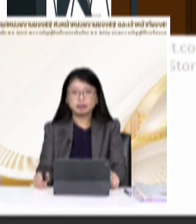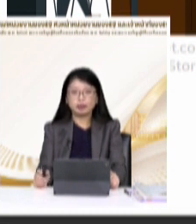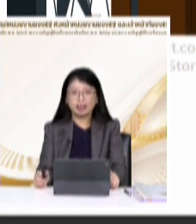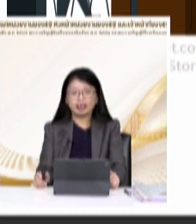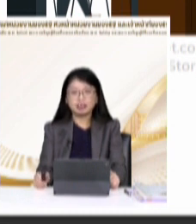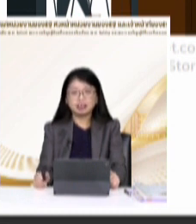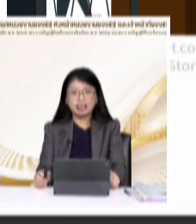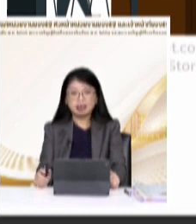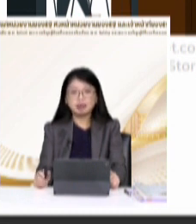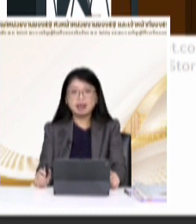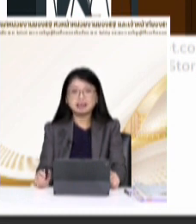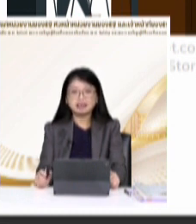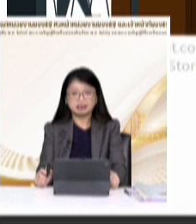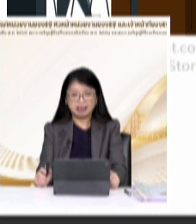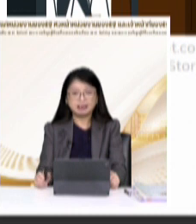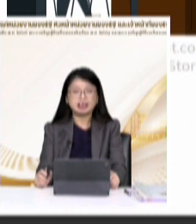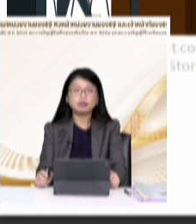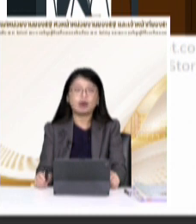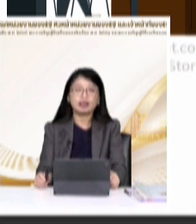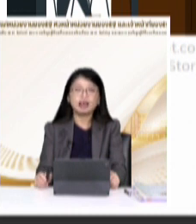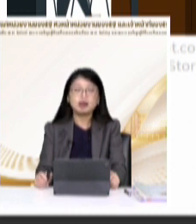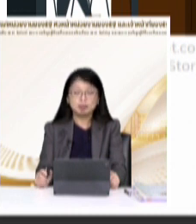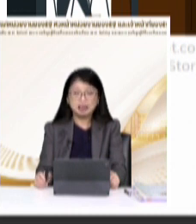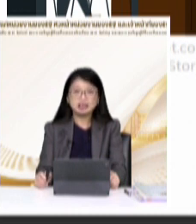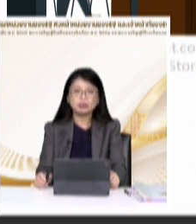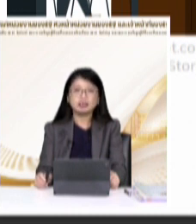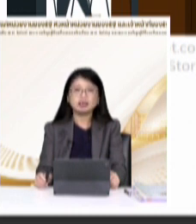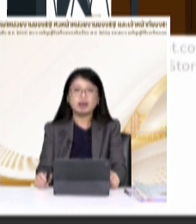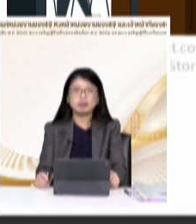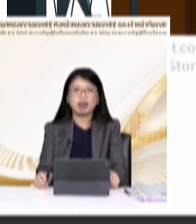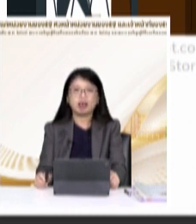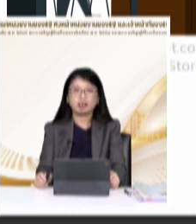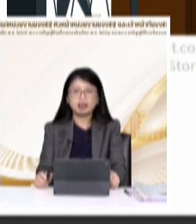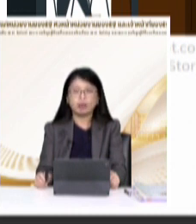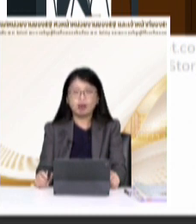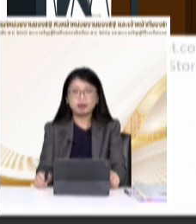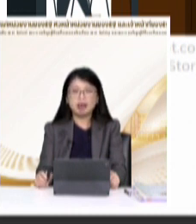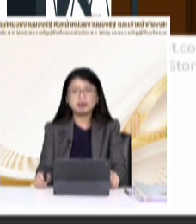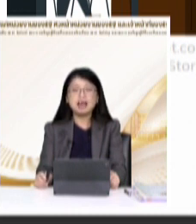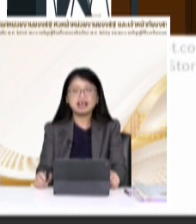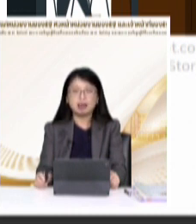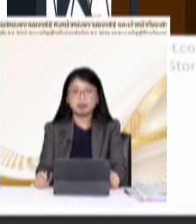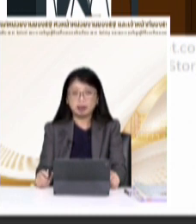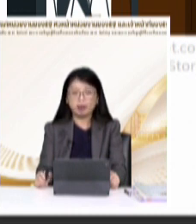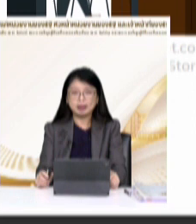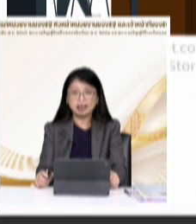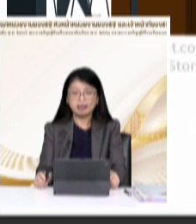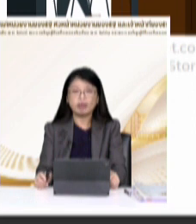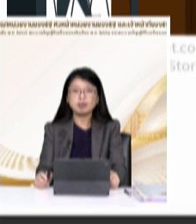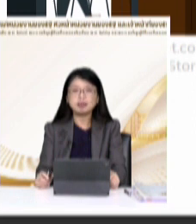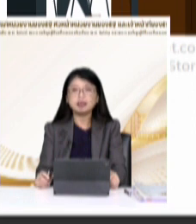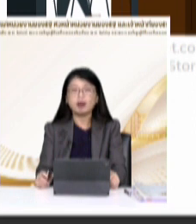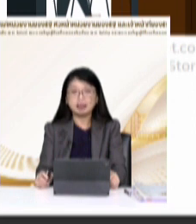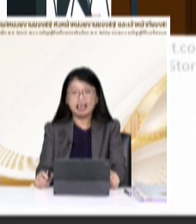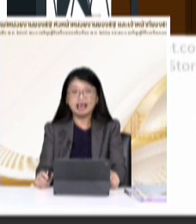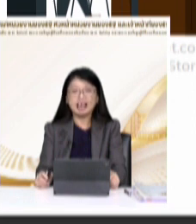การกำหนดนะคะก็คือให้คำพิพากษาศาลชั้นอุทธรณ์เนี่ยเป็นที่สุดเนื่องจากกรณีของความผิดทางวินัยอะค่ะมันเป็นความผิดเล็กน้อยมัน